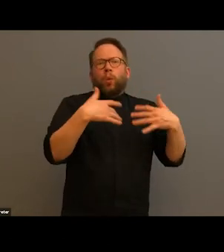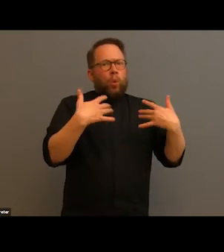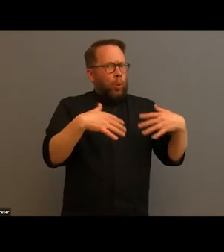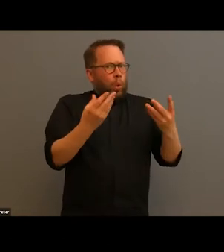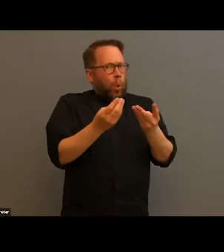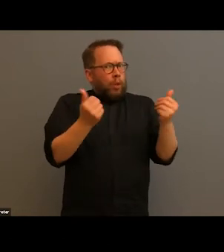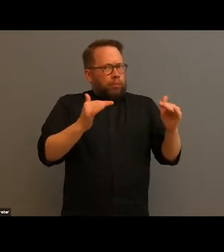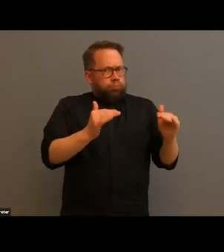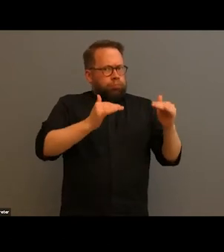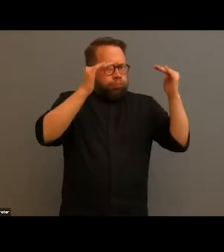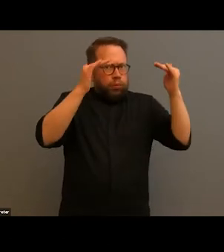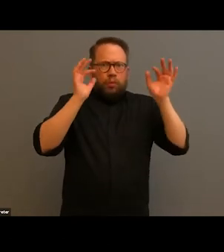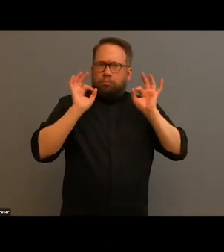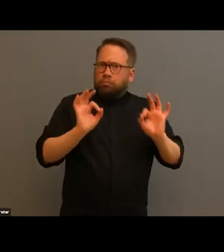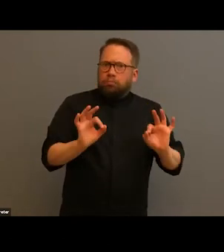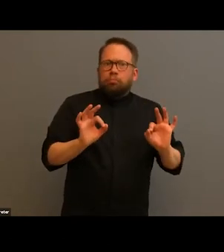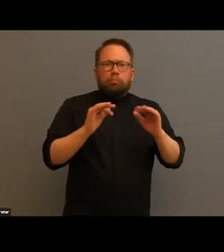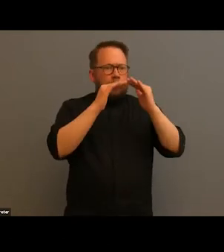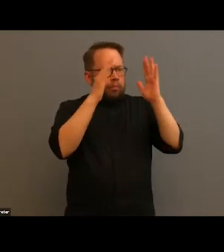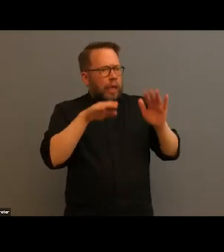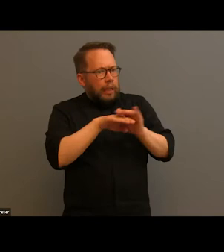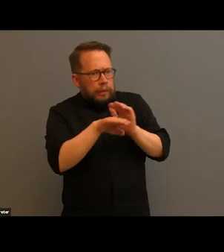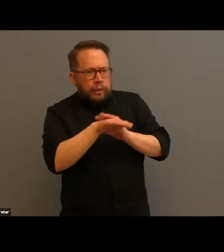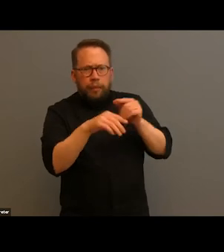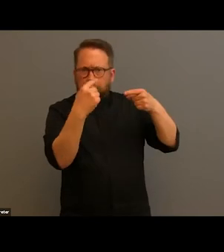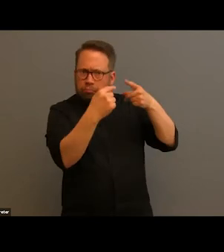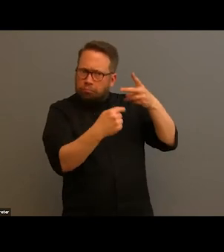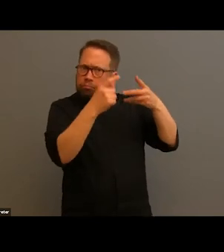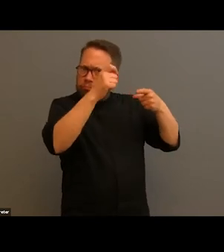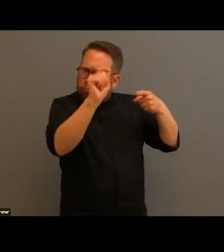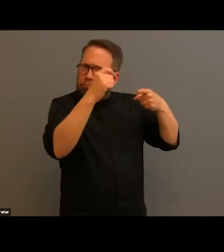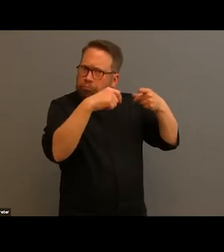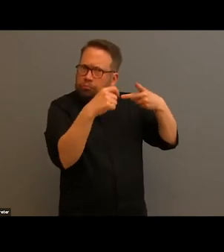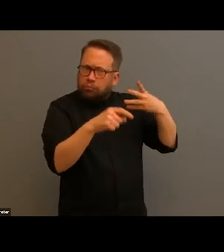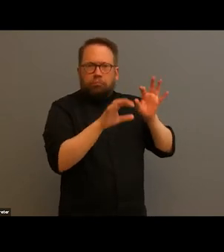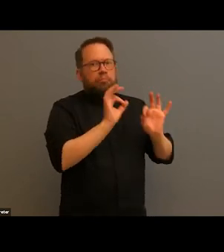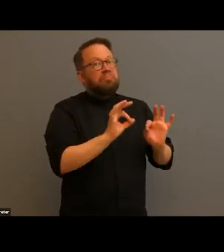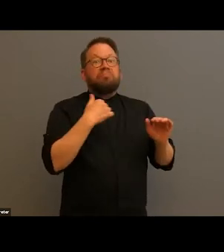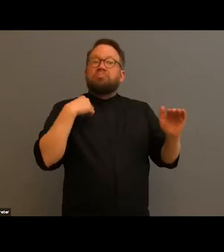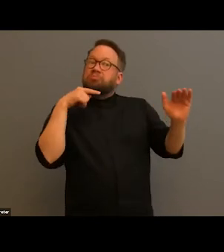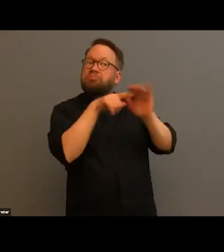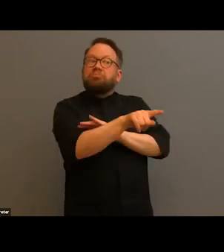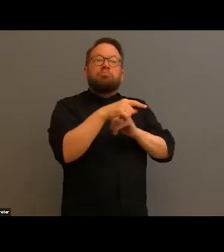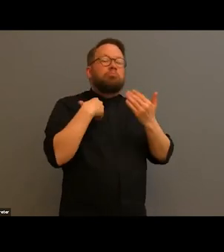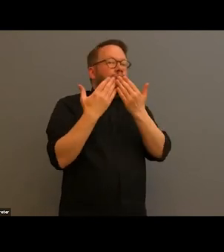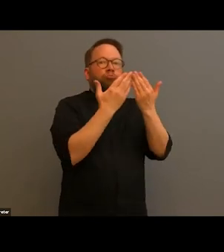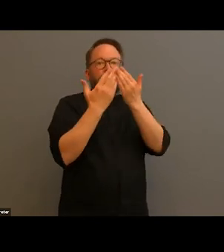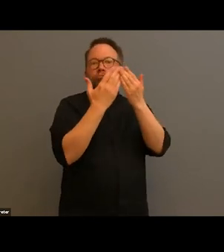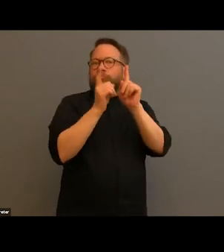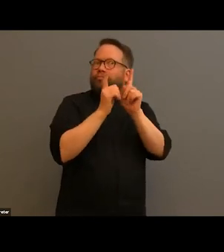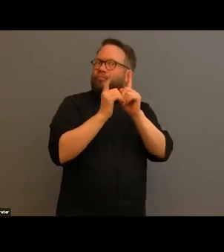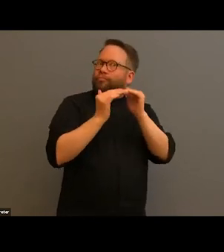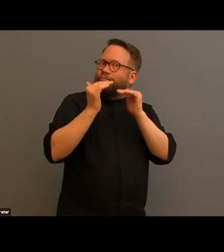Industrilokalerna ligger på nederplan och det är väldigt bra för då kommer jag in överallt. Och det är stora lokaler och